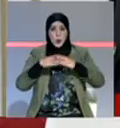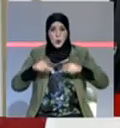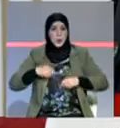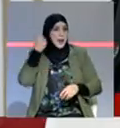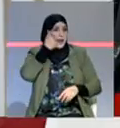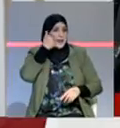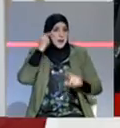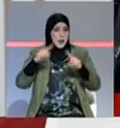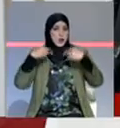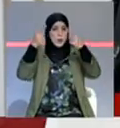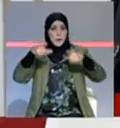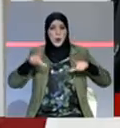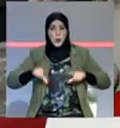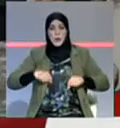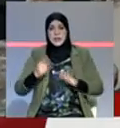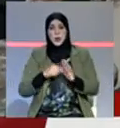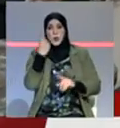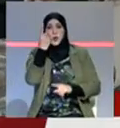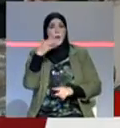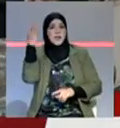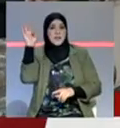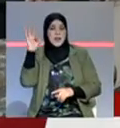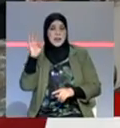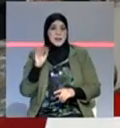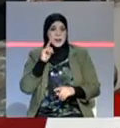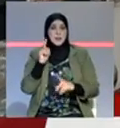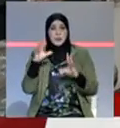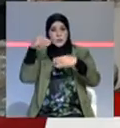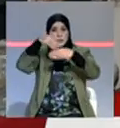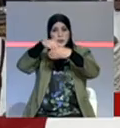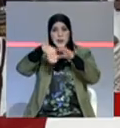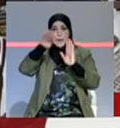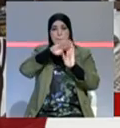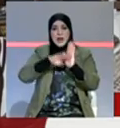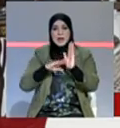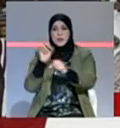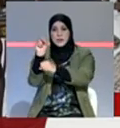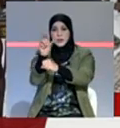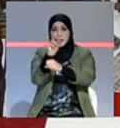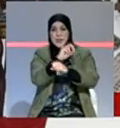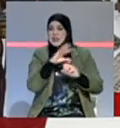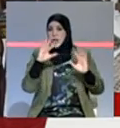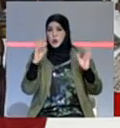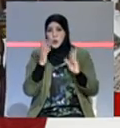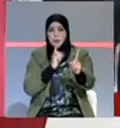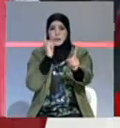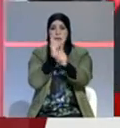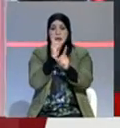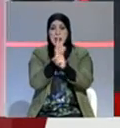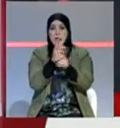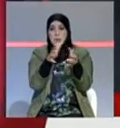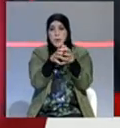المقبل الوزير الاول الفرنسي جون ويتضمن برنامج الزياره كذلك لقاءا موسعا